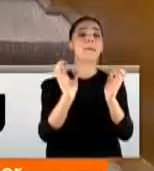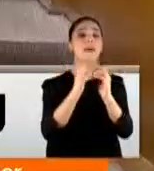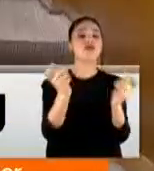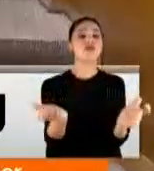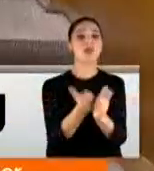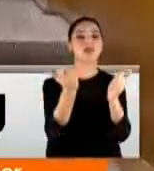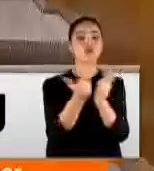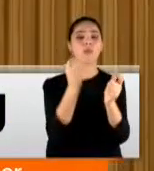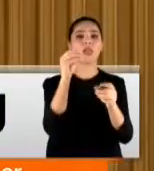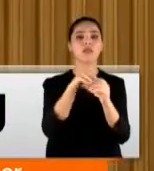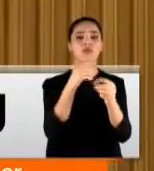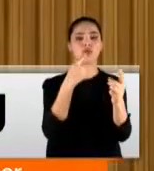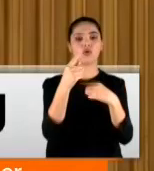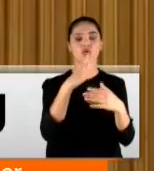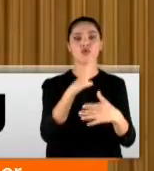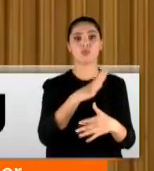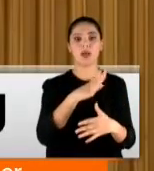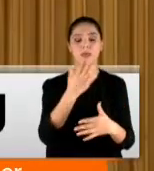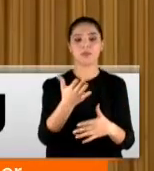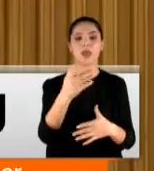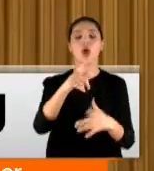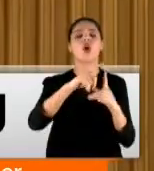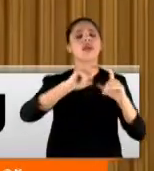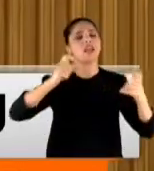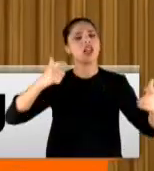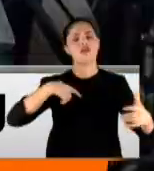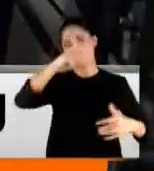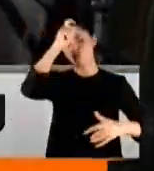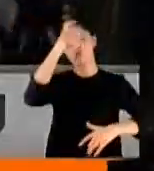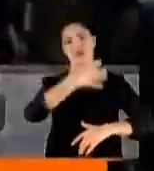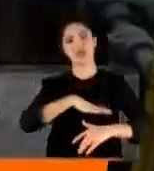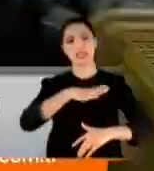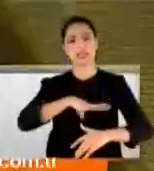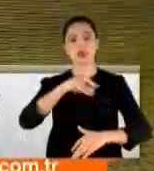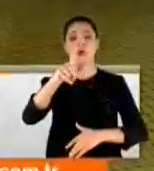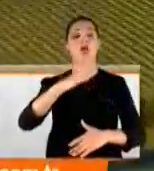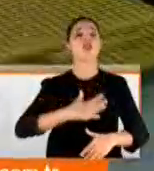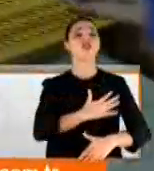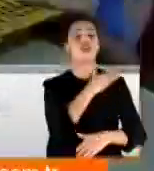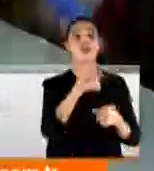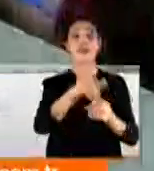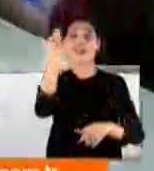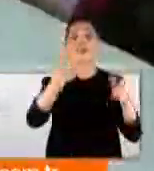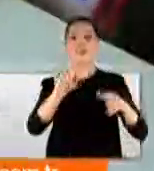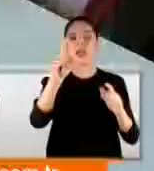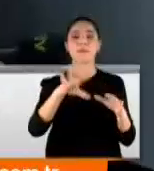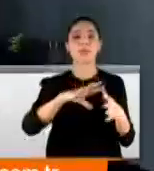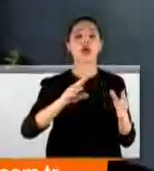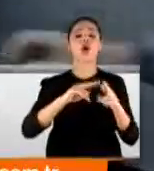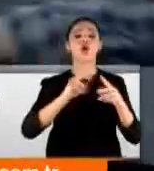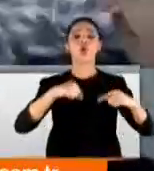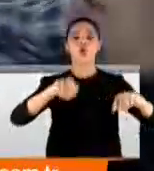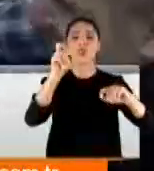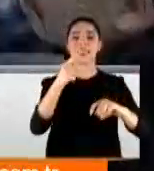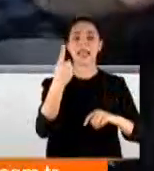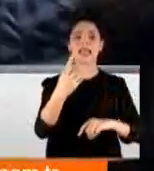toplantısında çıktı kürsüye. Büyüyen Türkiye istiyoruz. Kalkınan Türkiye istiyoruz. CHP'li vekillerden oluşan bir kurulun 81